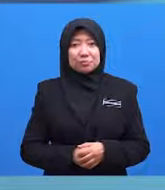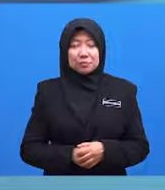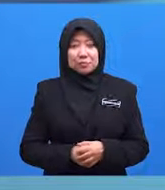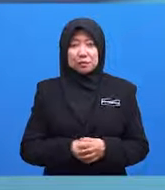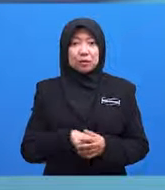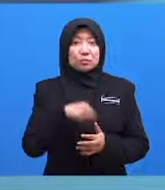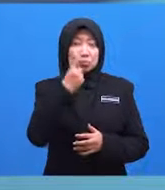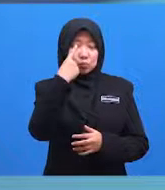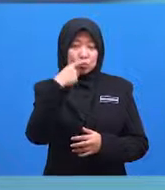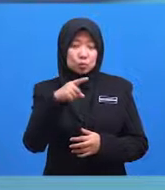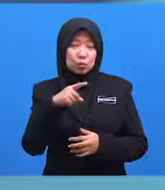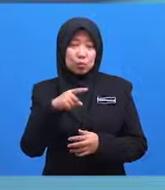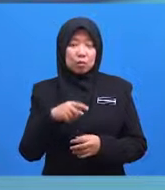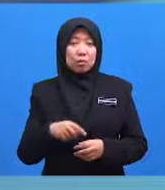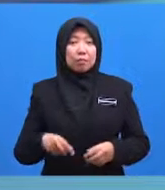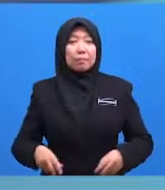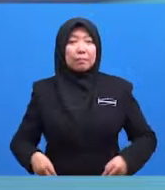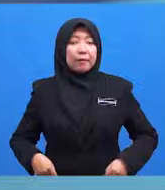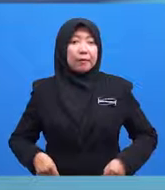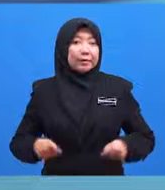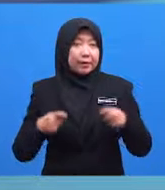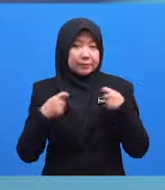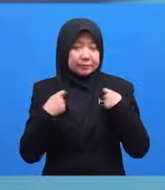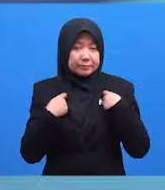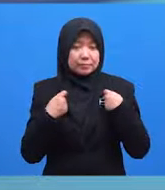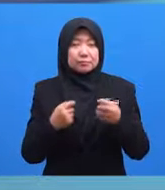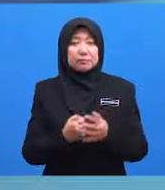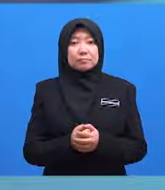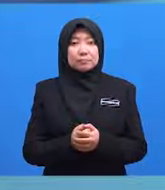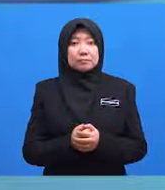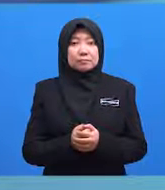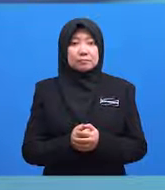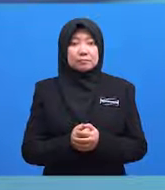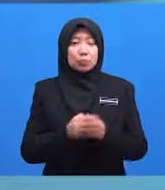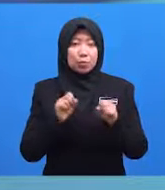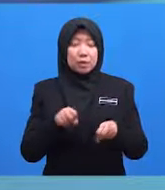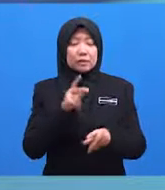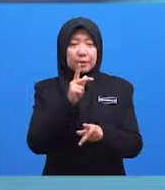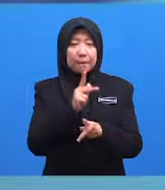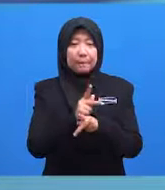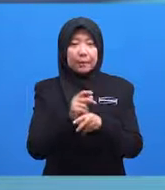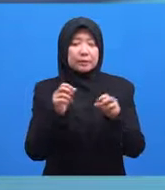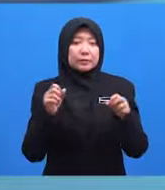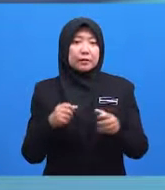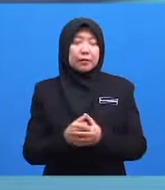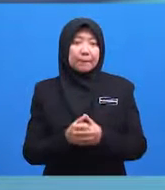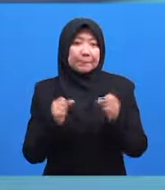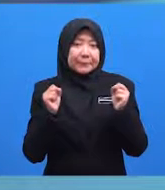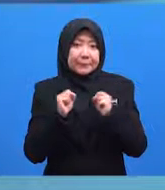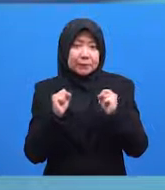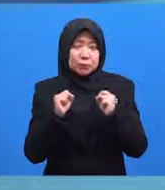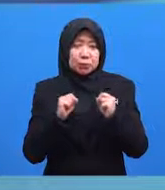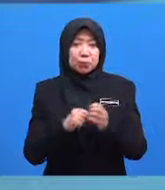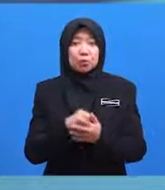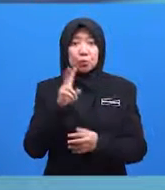Bagi jangka hayat pasta fresca, ia boleh disimpan di dalam peti sejuk selama 2 hari dan